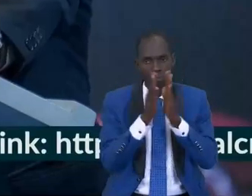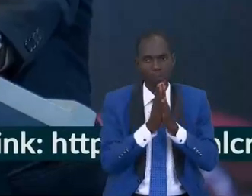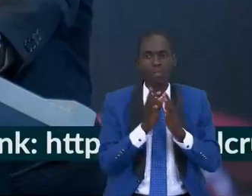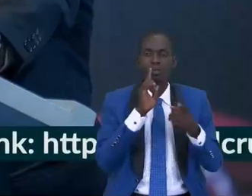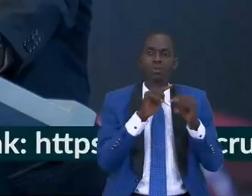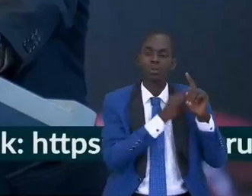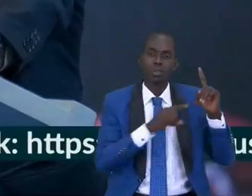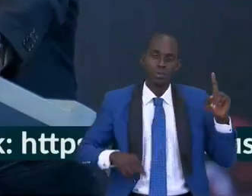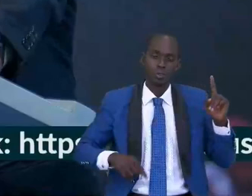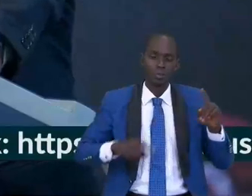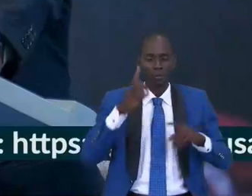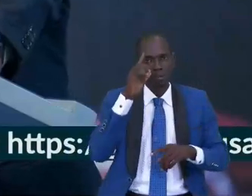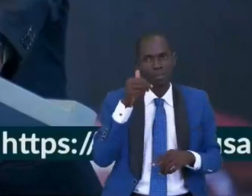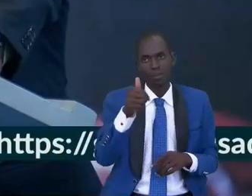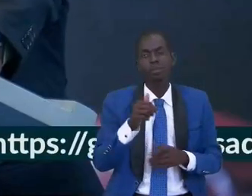Le lien c'est